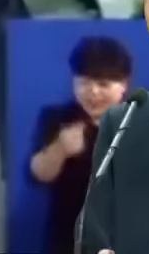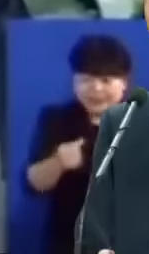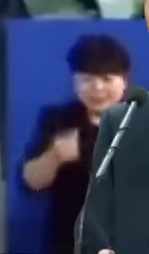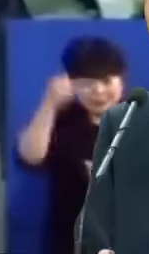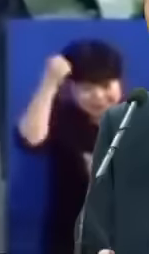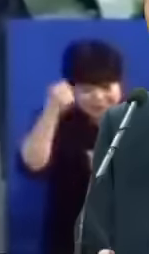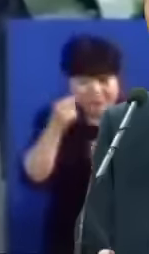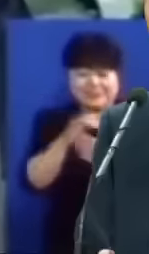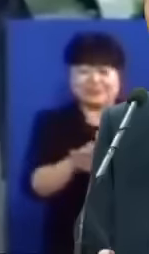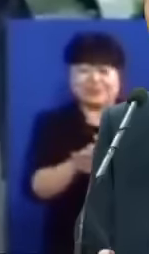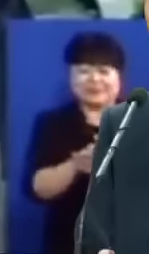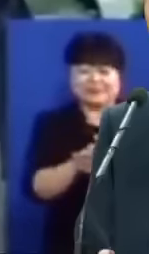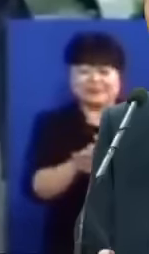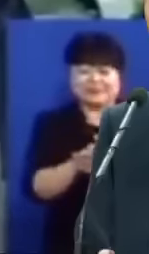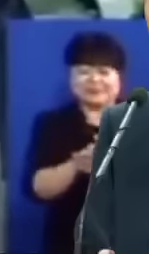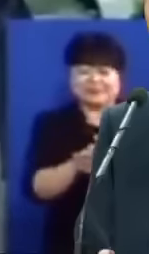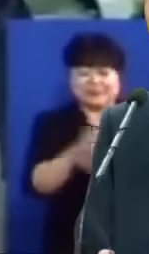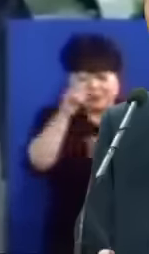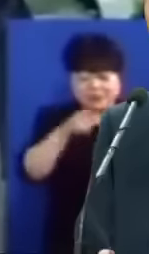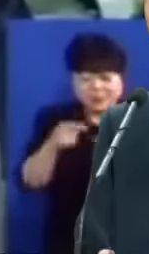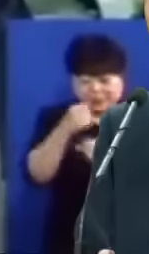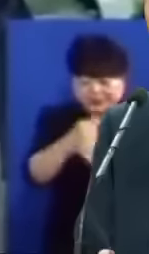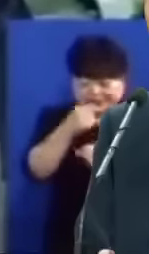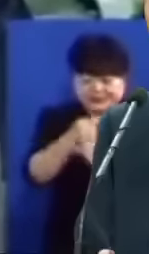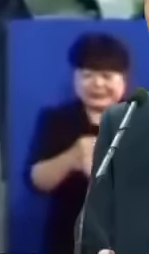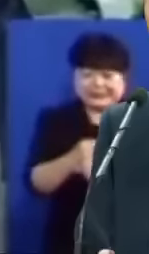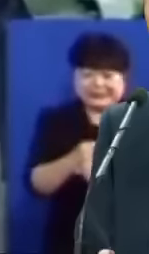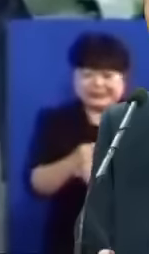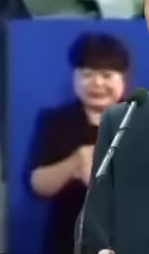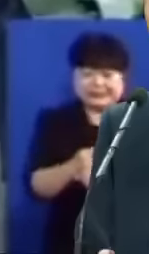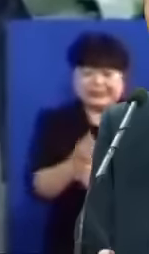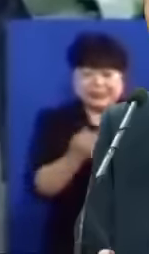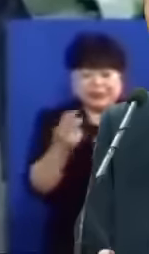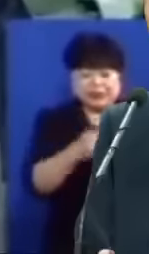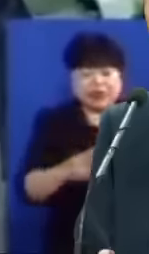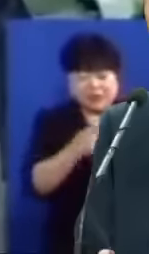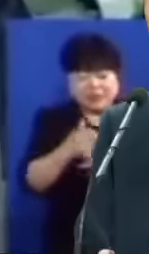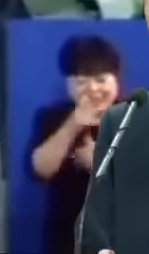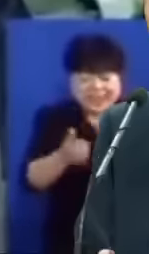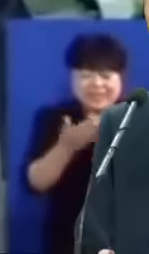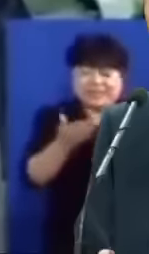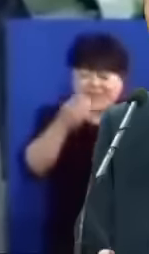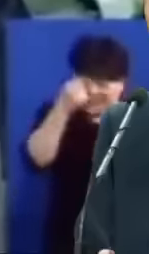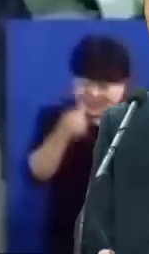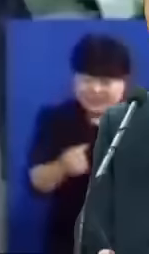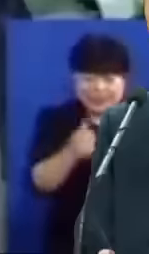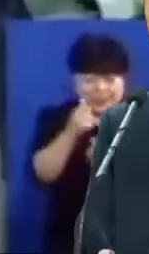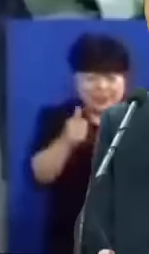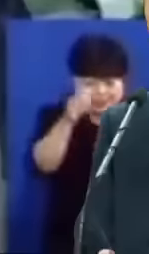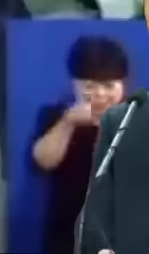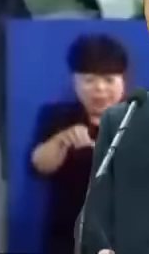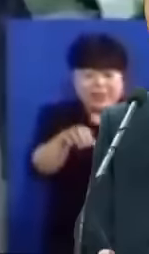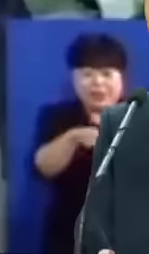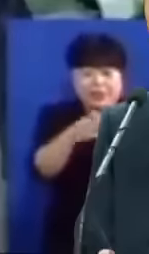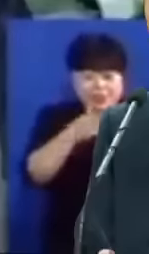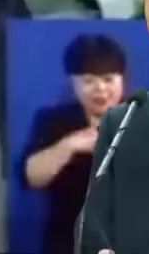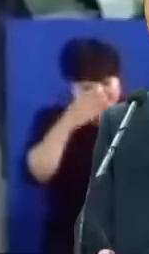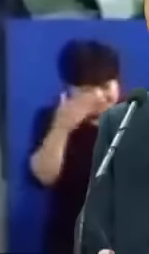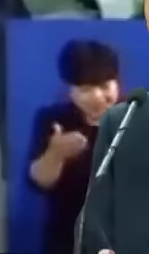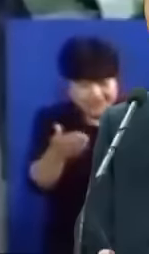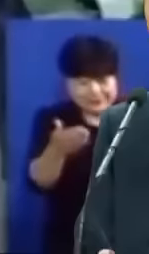잊지 마십시오. 천지와 만물을 지으시고 태산보다 크신 하나님이 계시고 그 하나님 앞에 여러분과